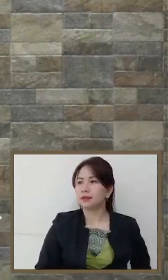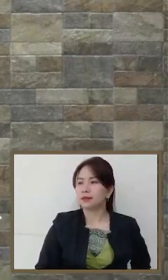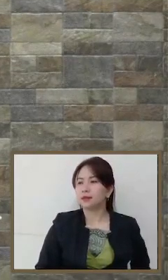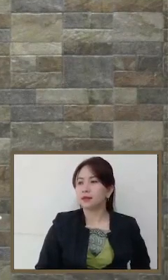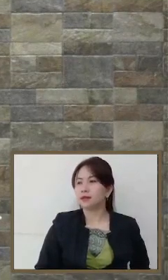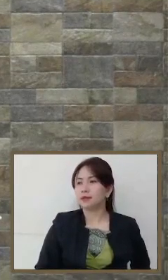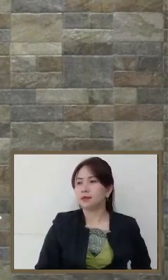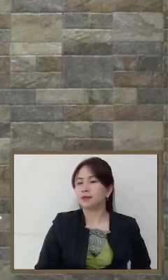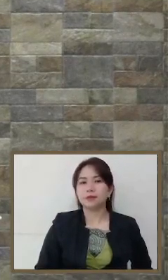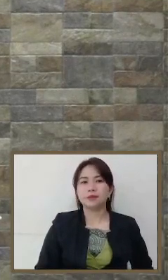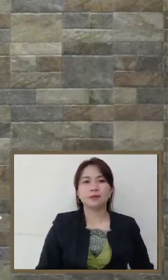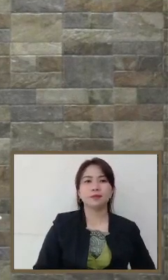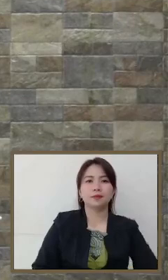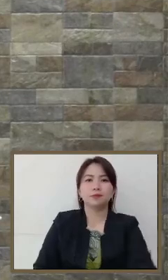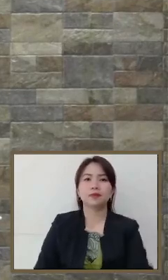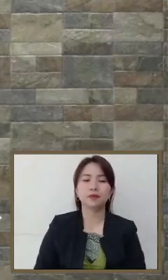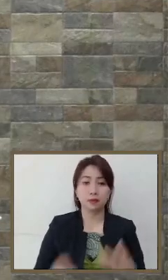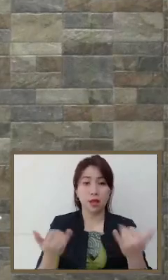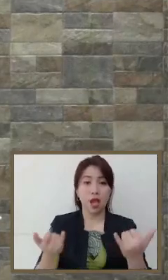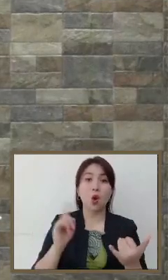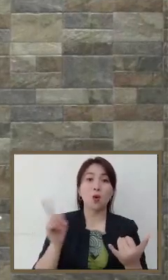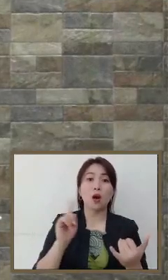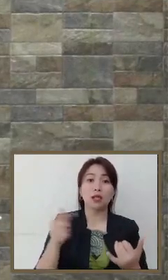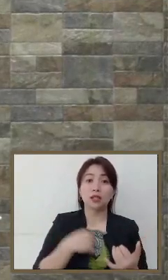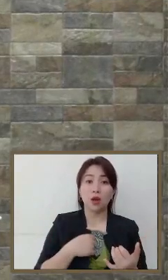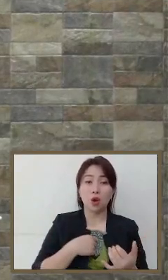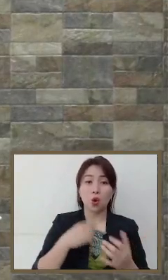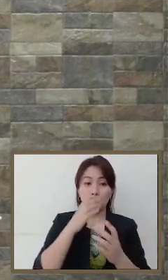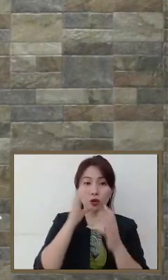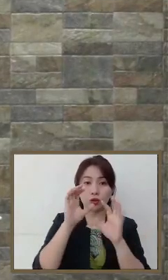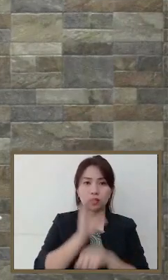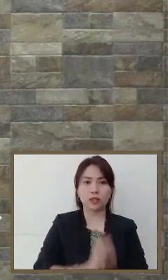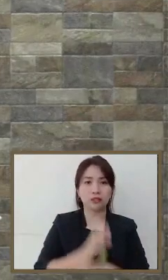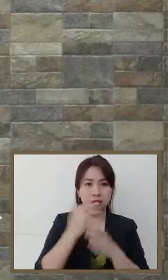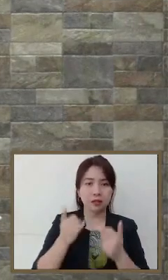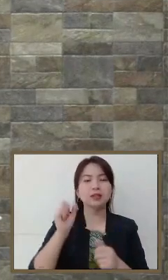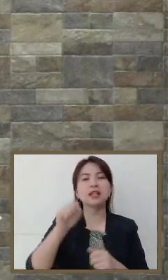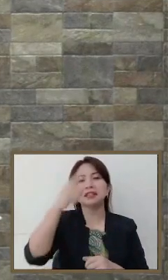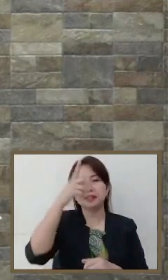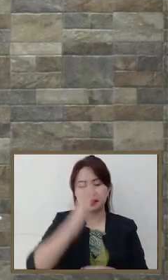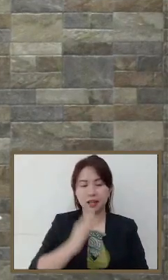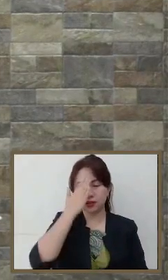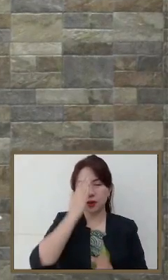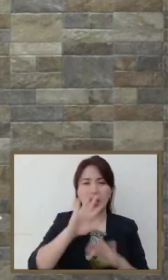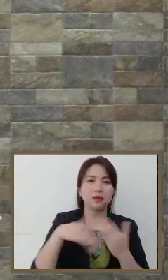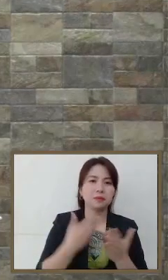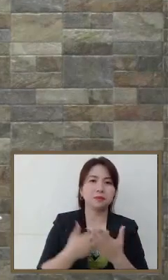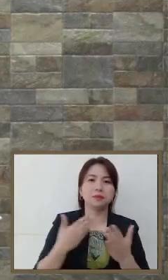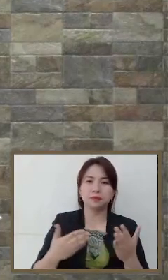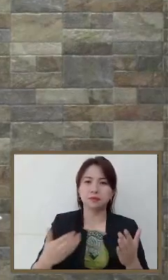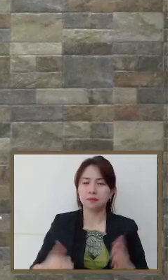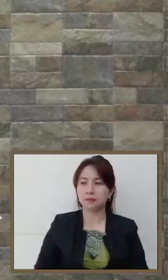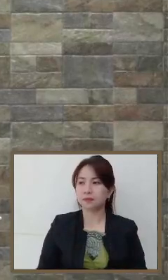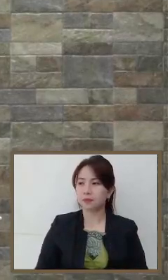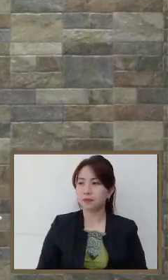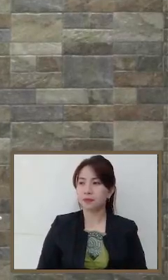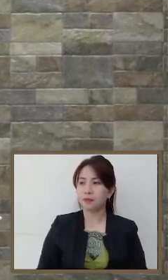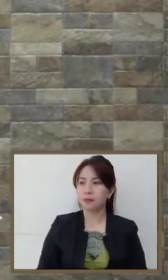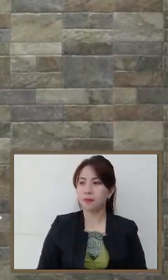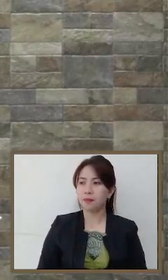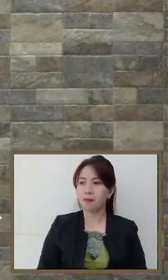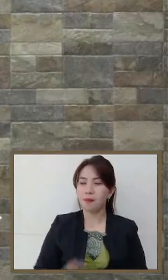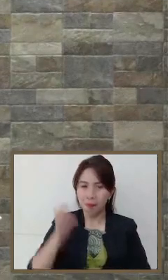Spot Alam ng Diyos na mer temptation na nangyari saakin at Nakakahiya naman sa Diyos kung magigin ako sa temptation